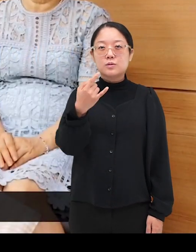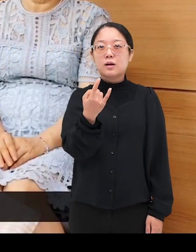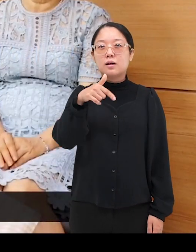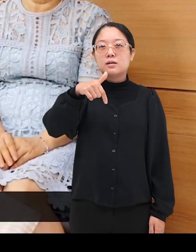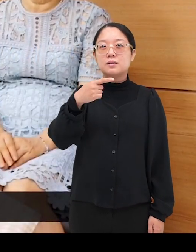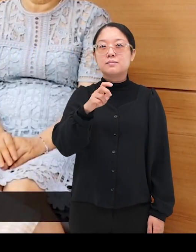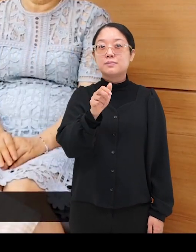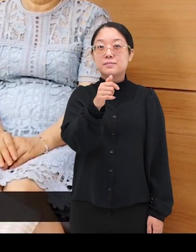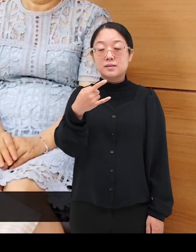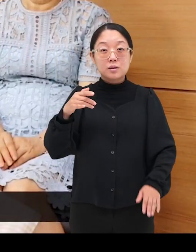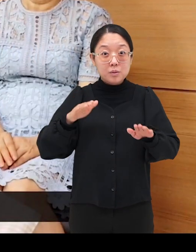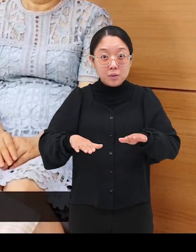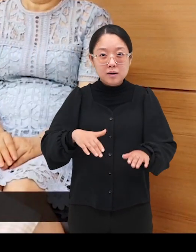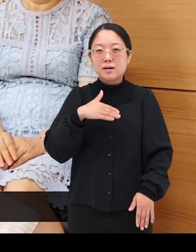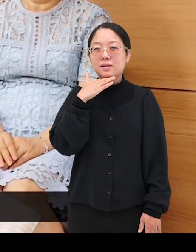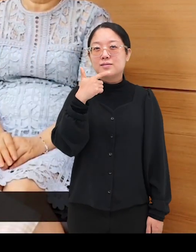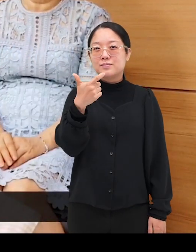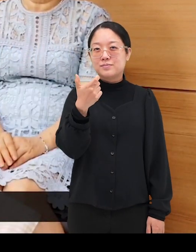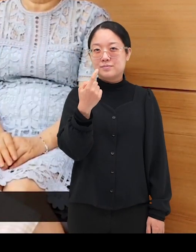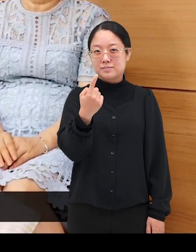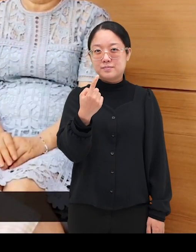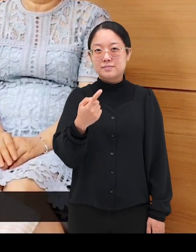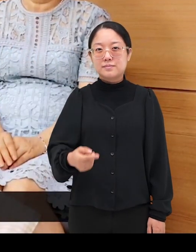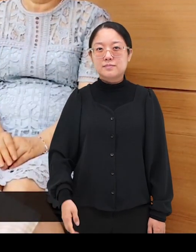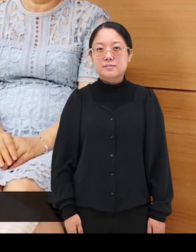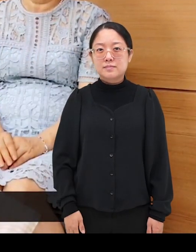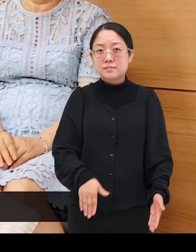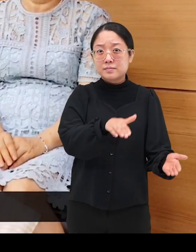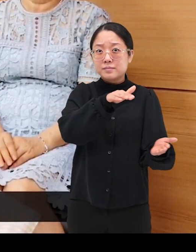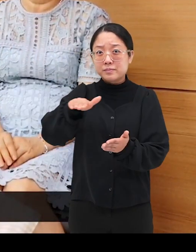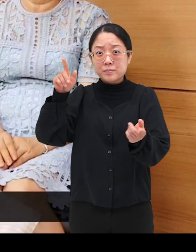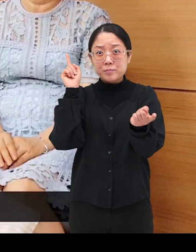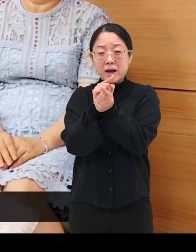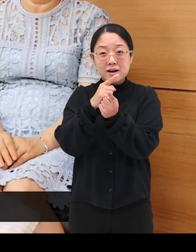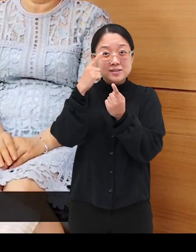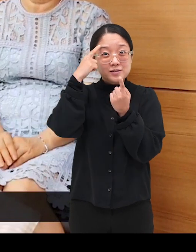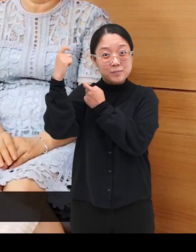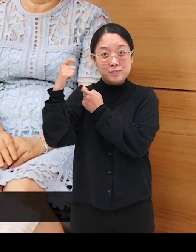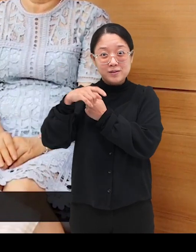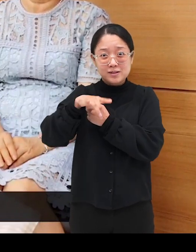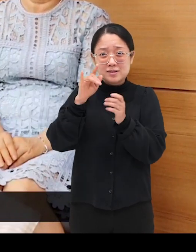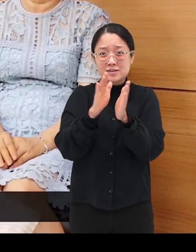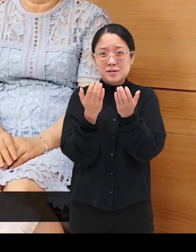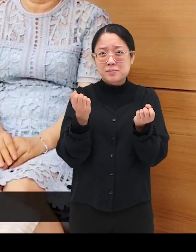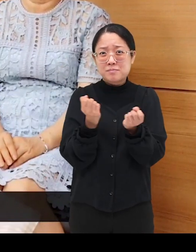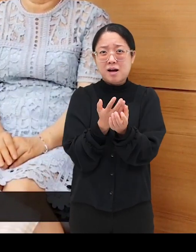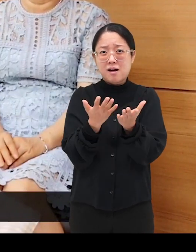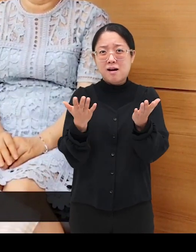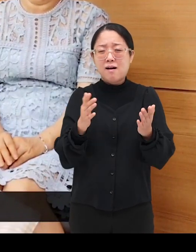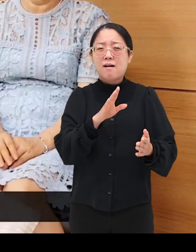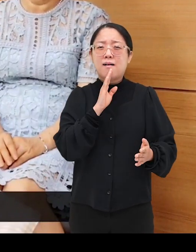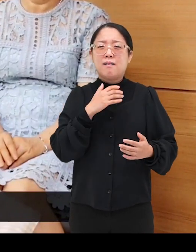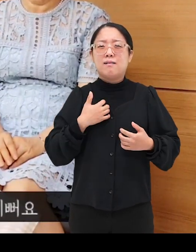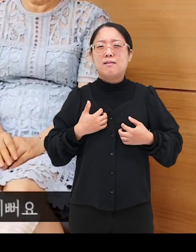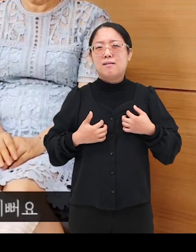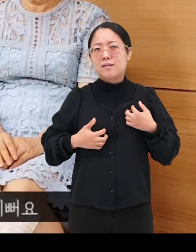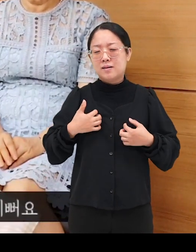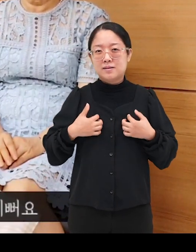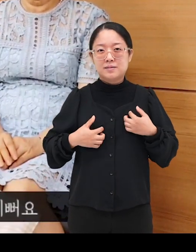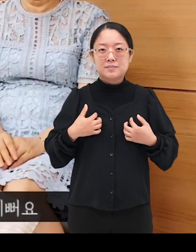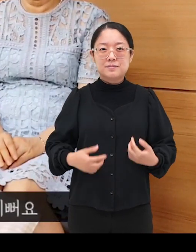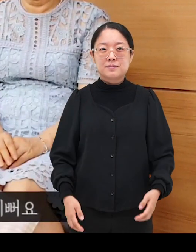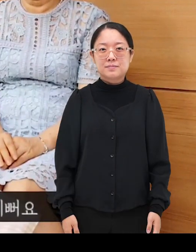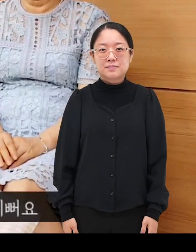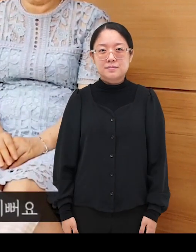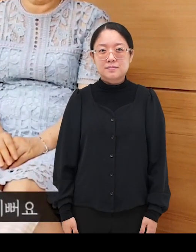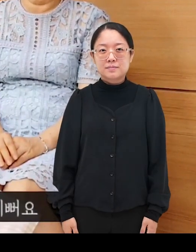저는 최금희고요. 올해 61세가 돼서 한 살이 돼서 한갑이 됐어요. 그래서